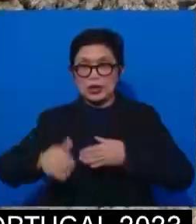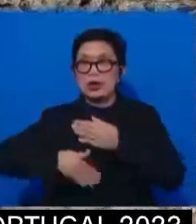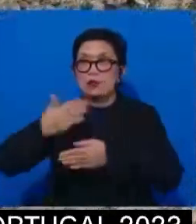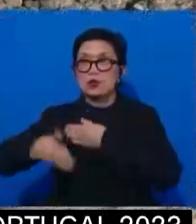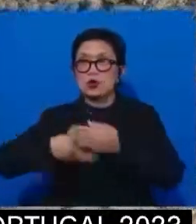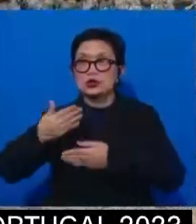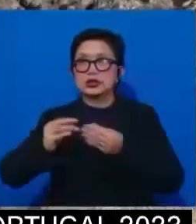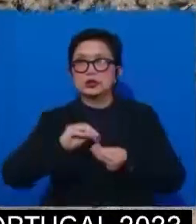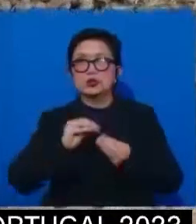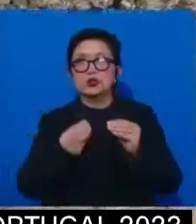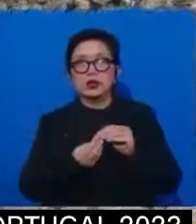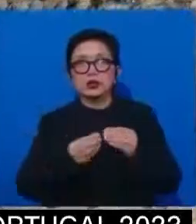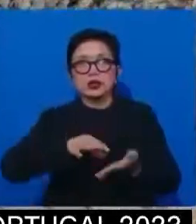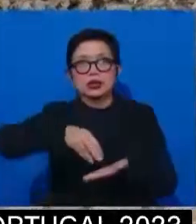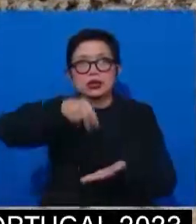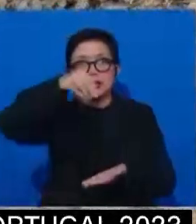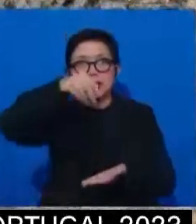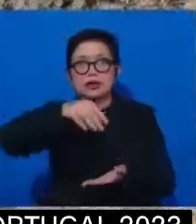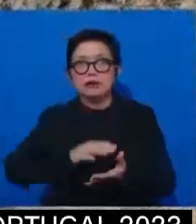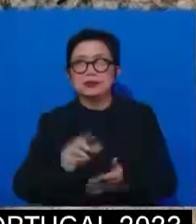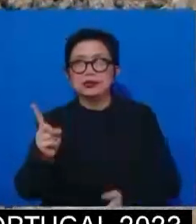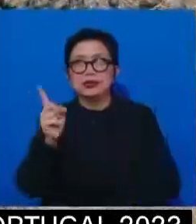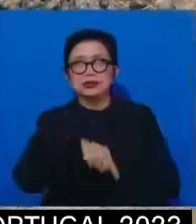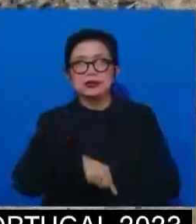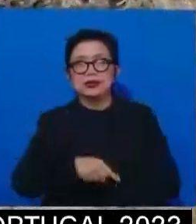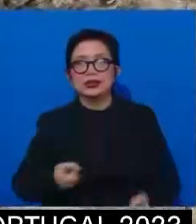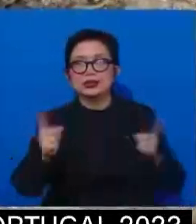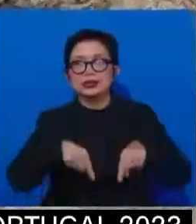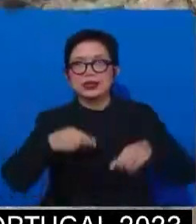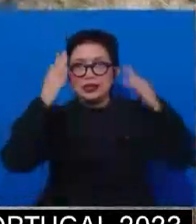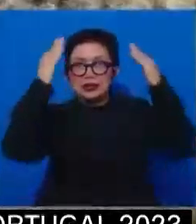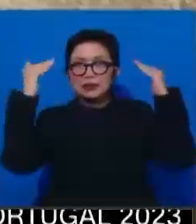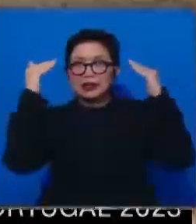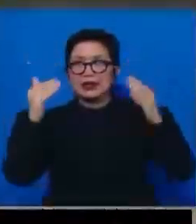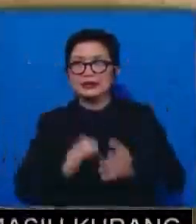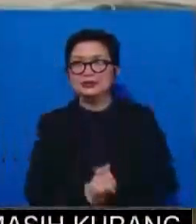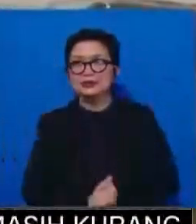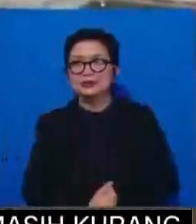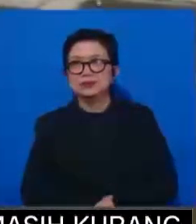pembuatan garam dalam segmen Sehari Menjadi.